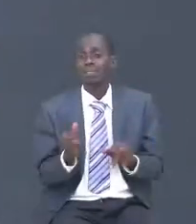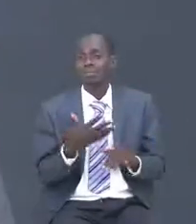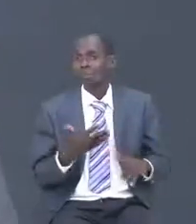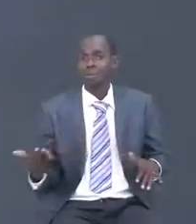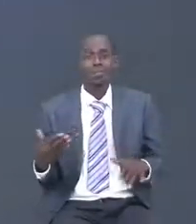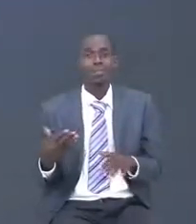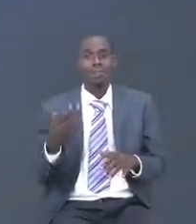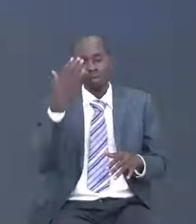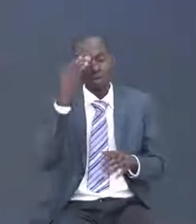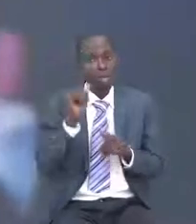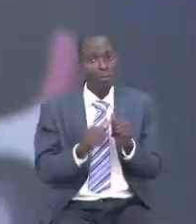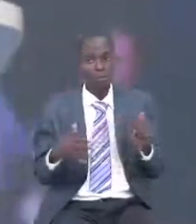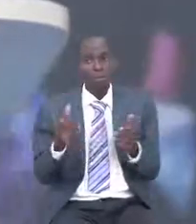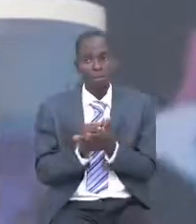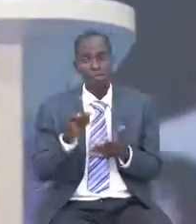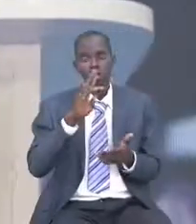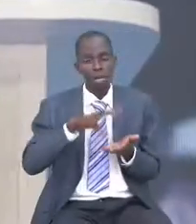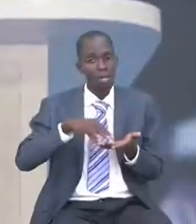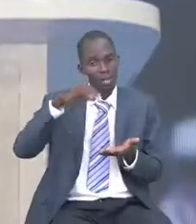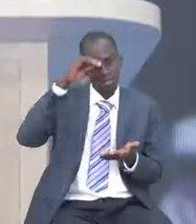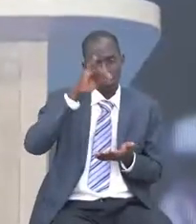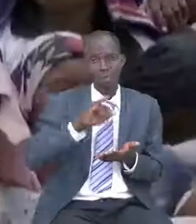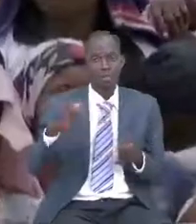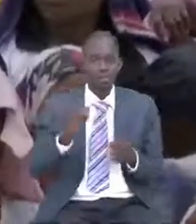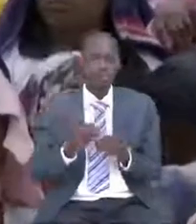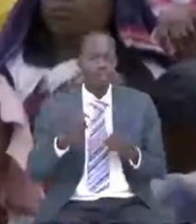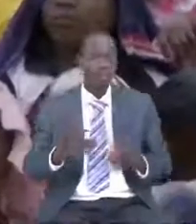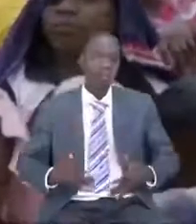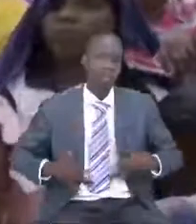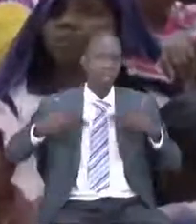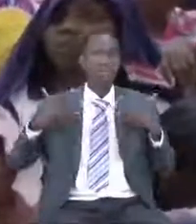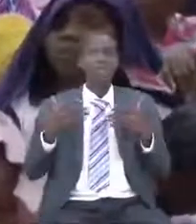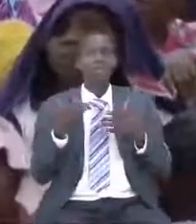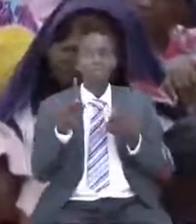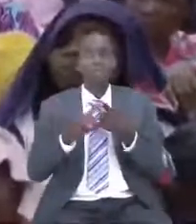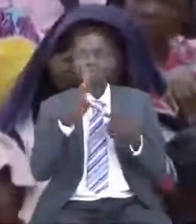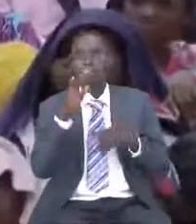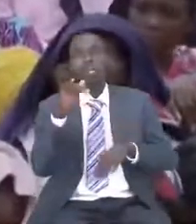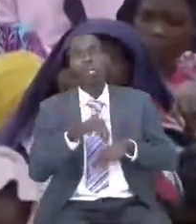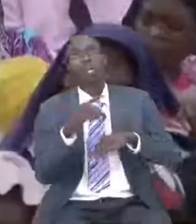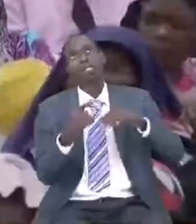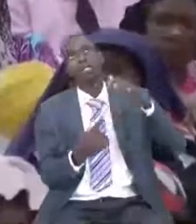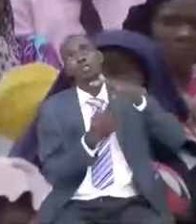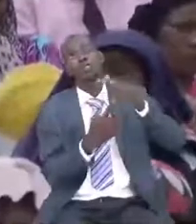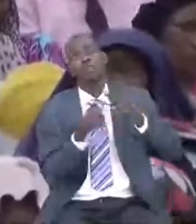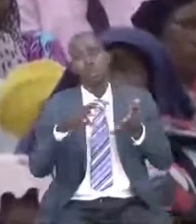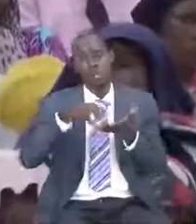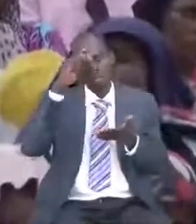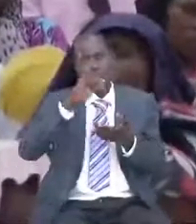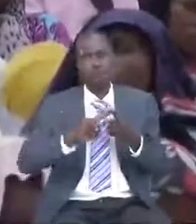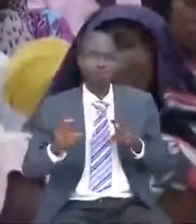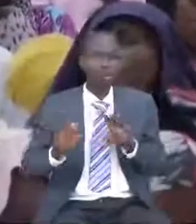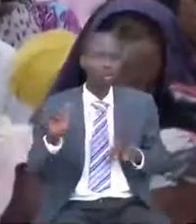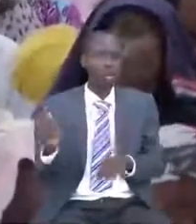Quand tu apprends à être quelqu'un qui a une performance maximale, qui apprend à faire quelque